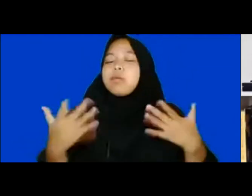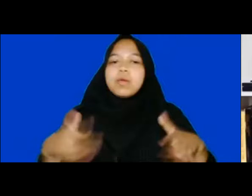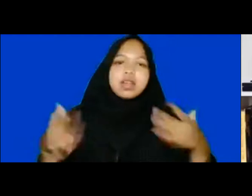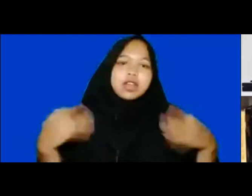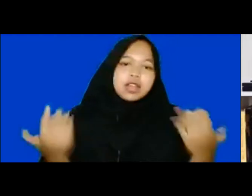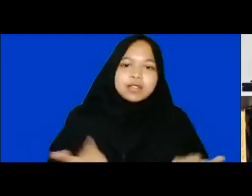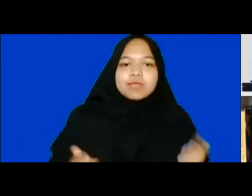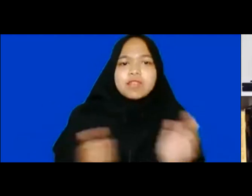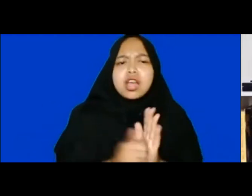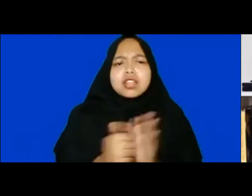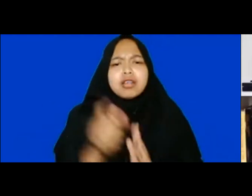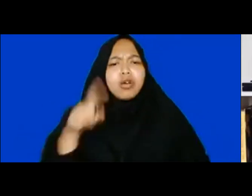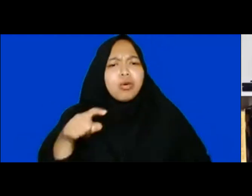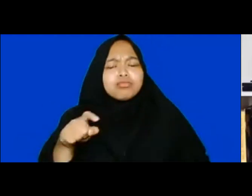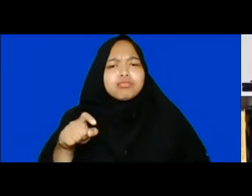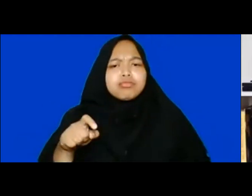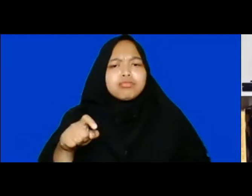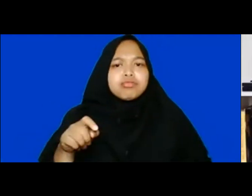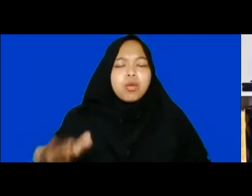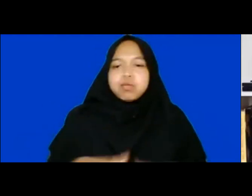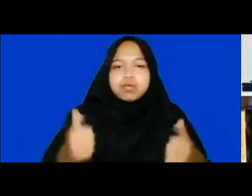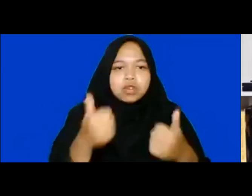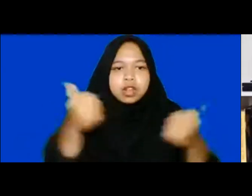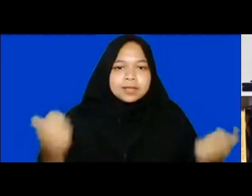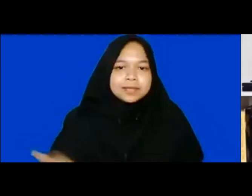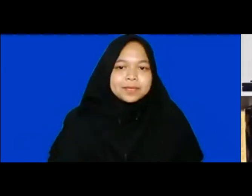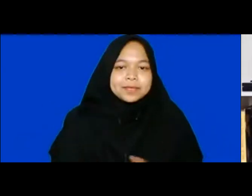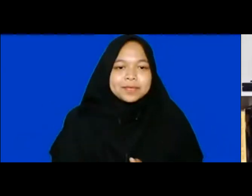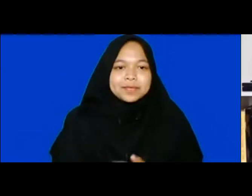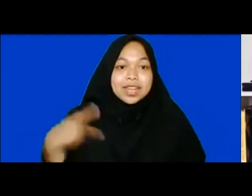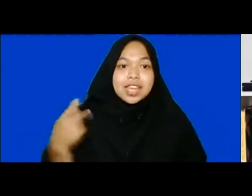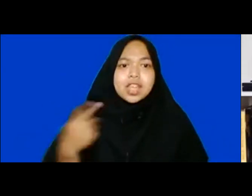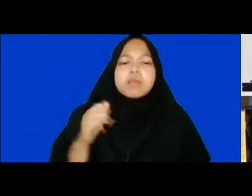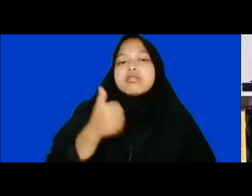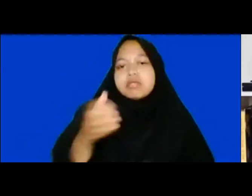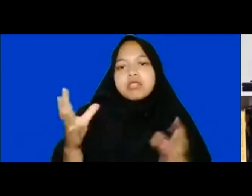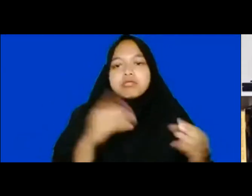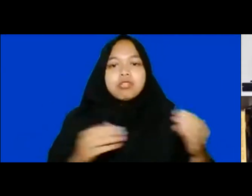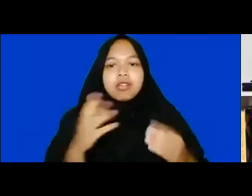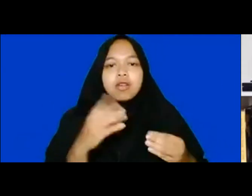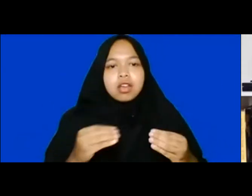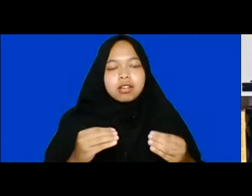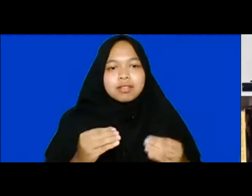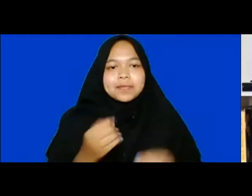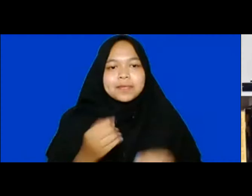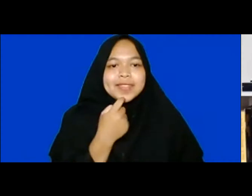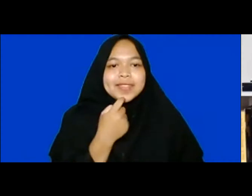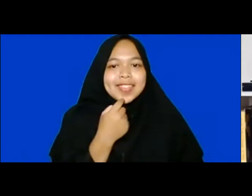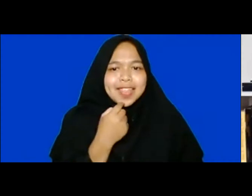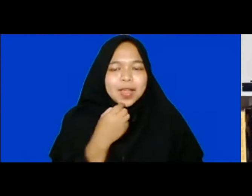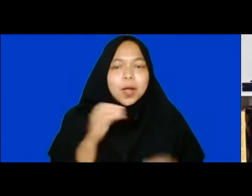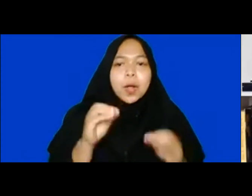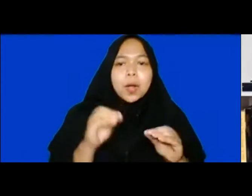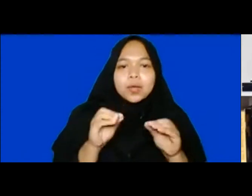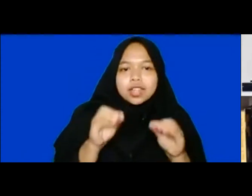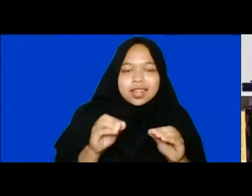harus dilestarikan sampai kapanpun ya. Ini karena di sini kita bisa sharing dan kegiatan nuansa akademik dari jurusan pendidikan seni rupa ini